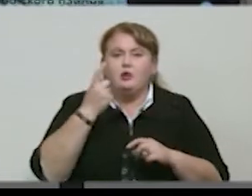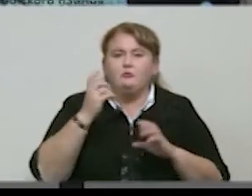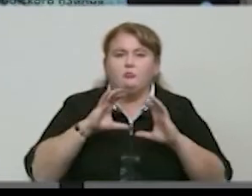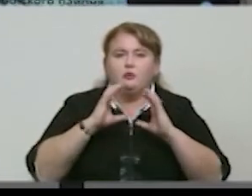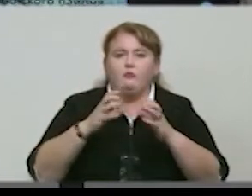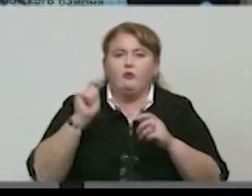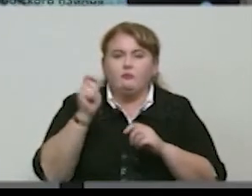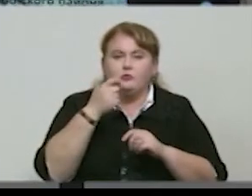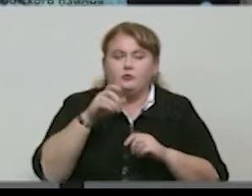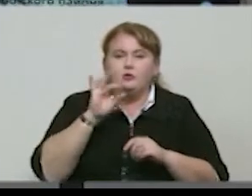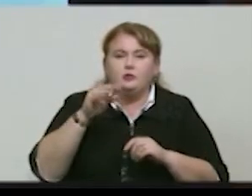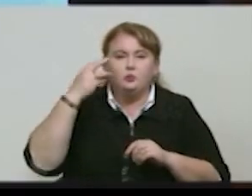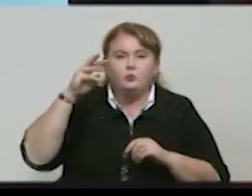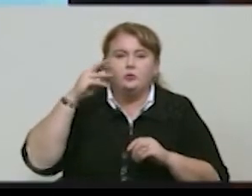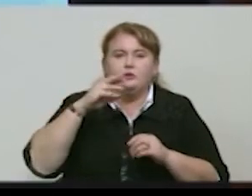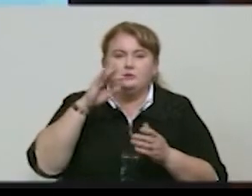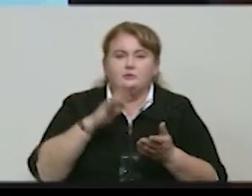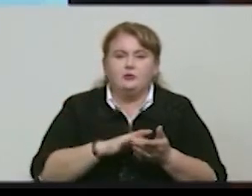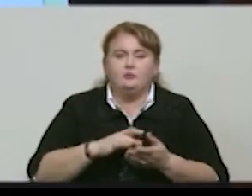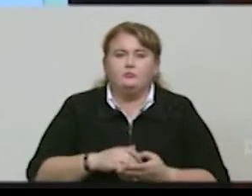война и Туркестан».